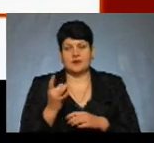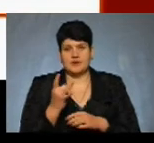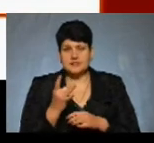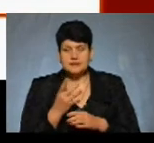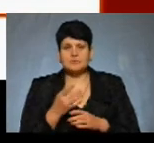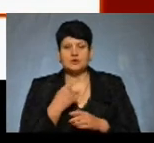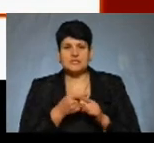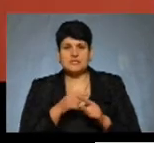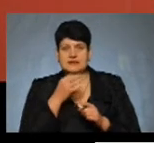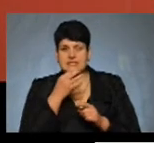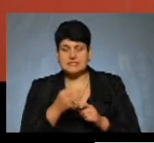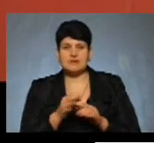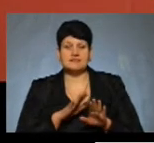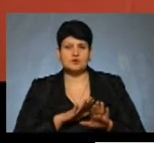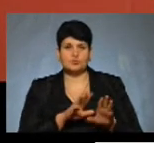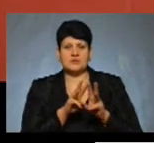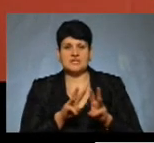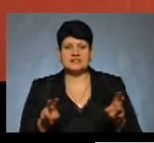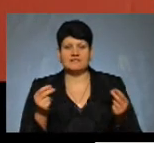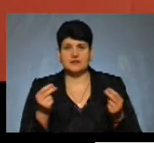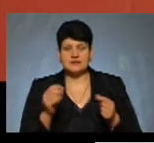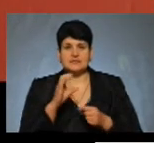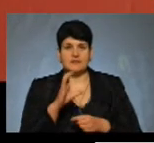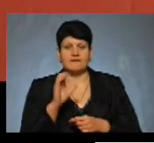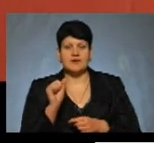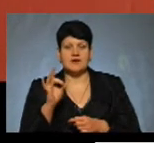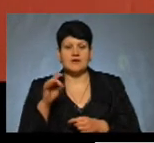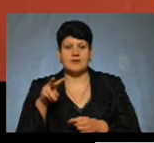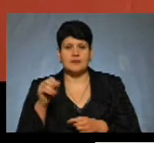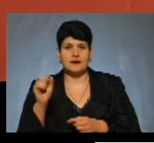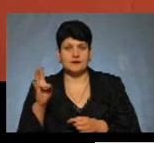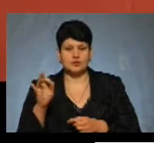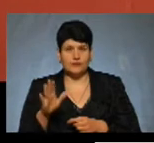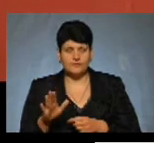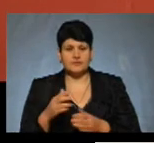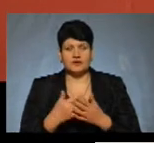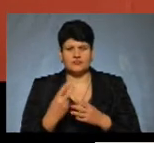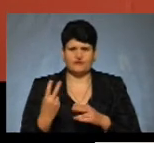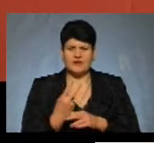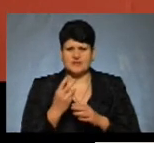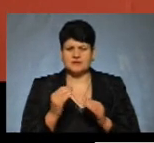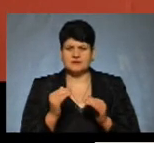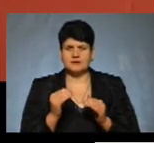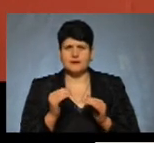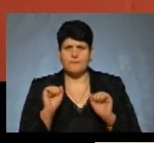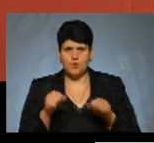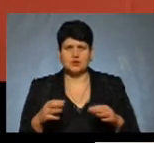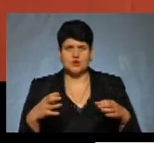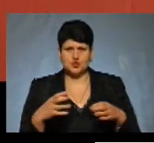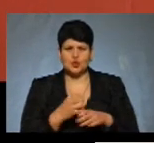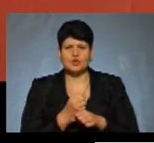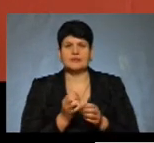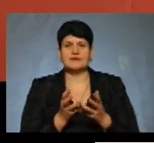заявив заступник міністра фінансів Сергій Верланов. Хочу вас запитати, якщо вдвічі так дозволить скоротити